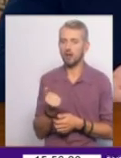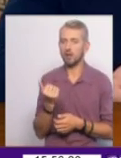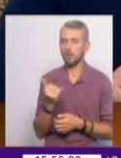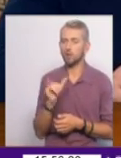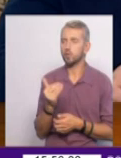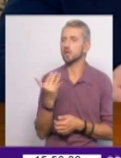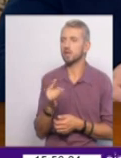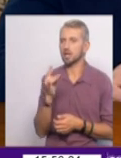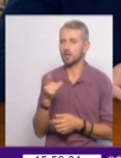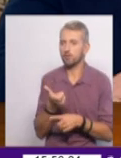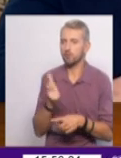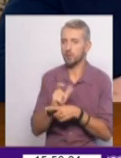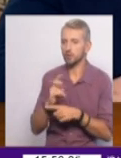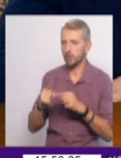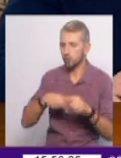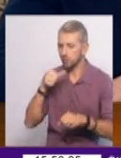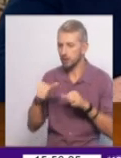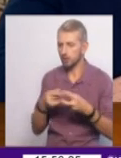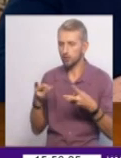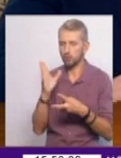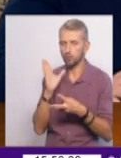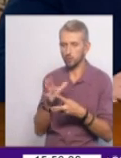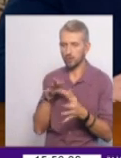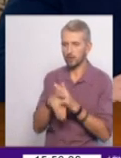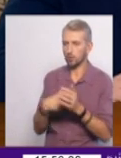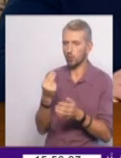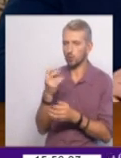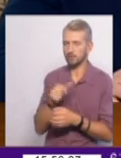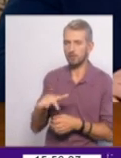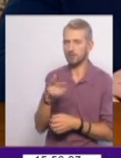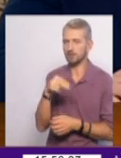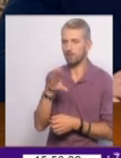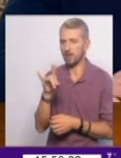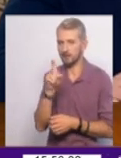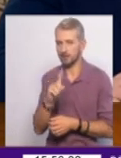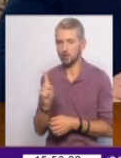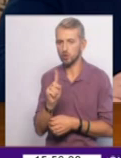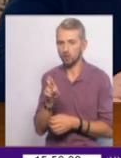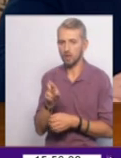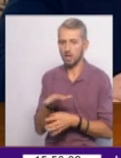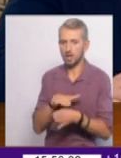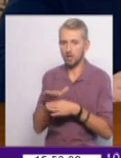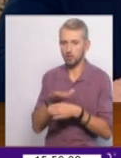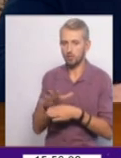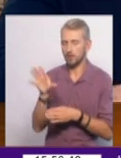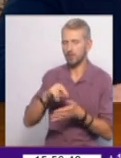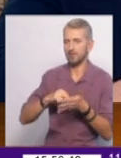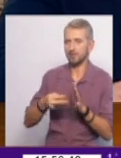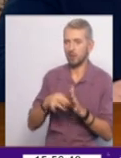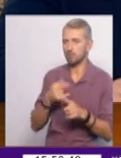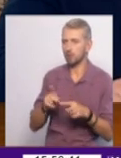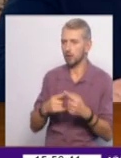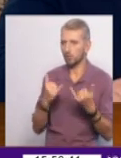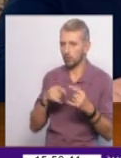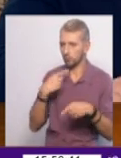У скільки разів більше на наступний рік потрібно буде закласти коштів на масив ДВРЗ, щоб дійсно реалізувати всі ті плани, про які ми сьогодні